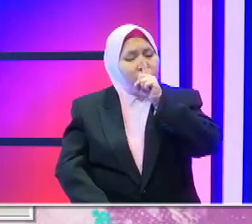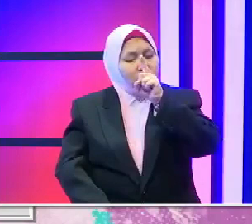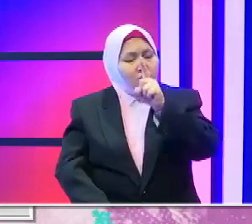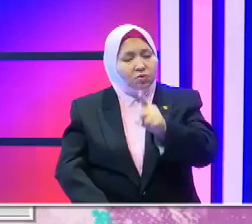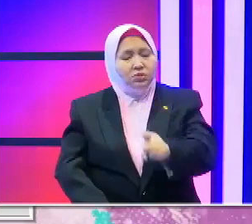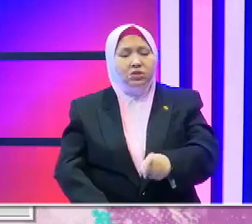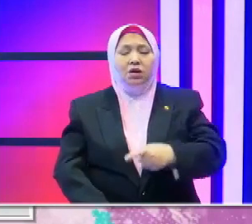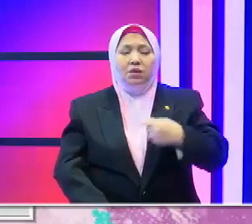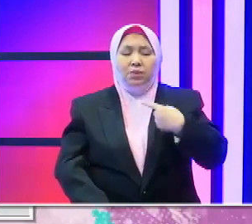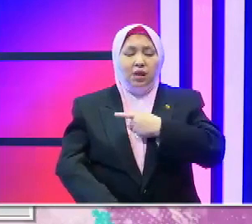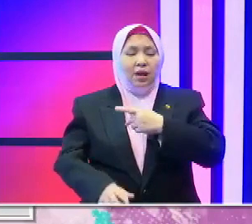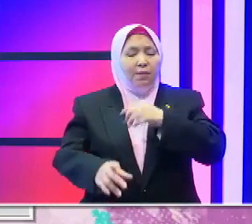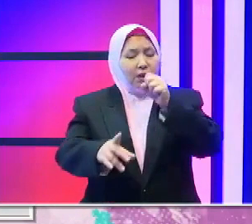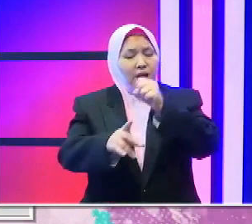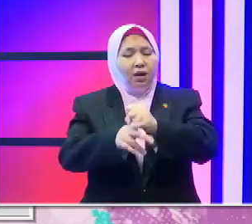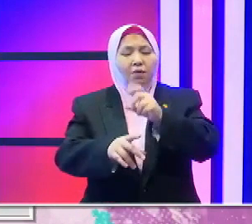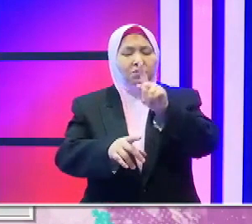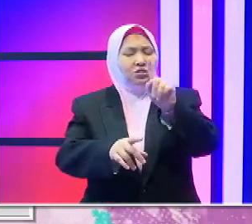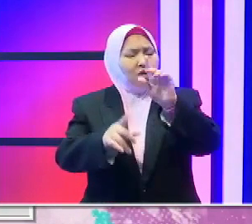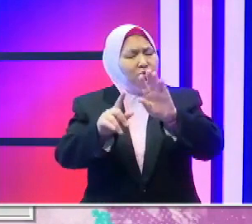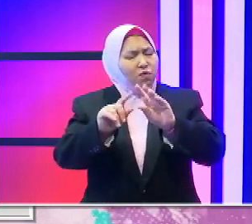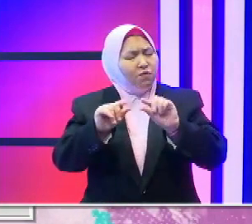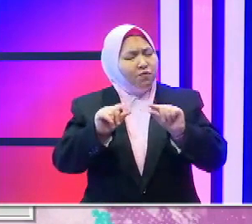من بعدك